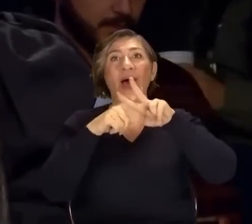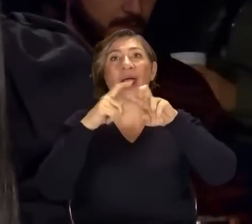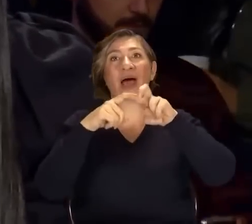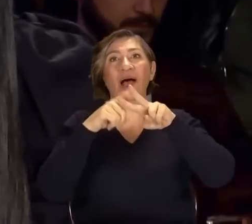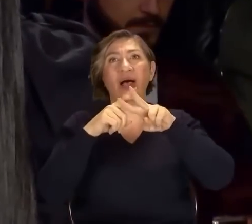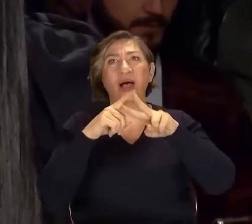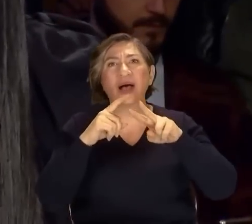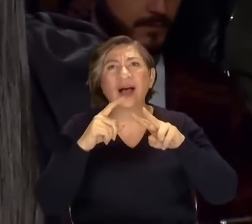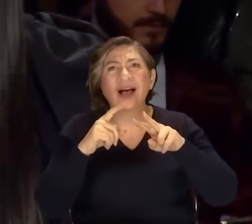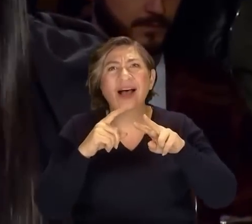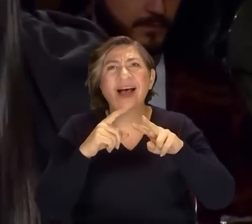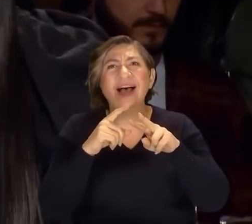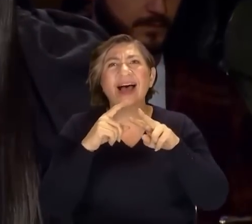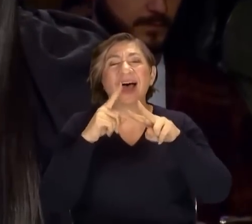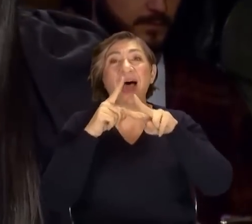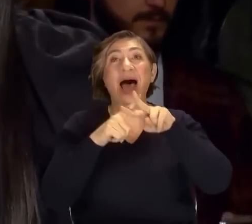hafta sonu. Apara'da mı?